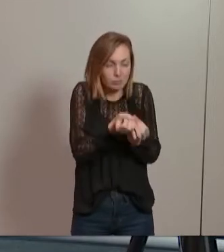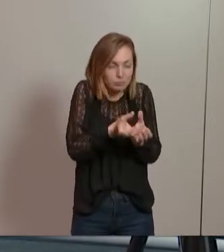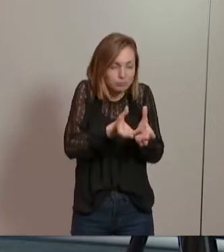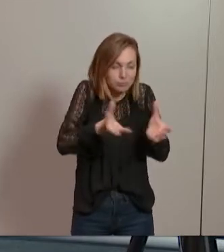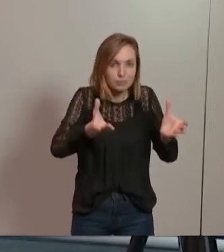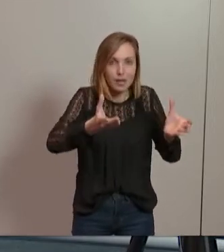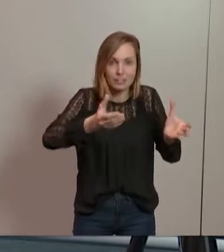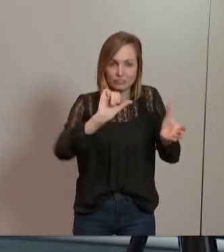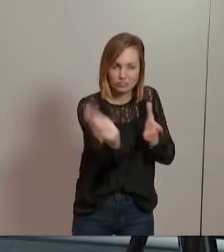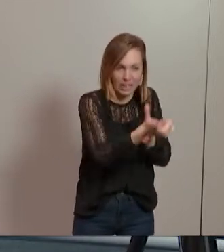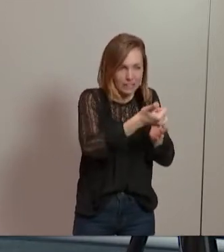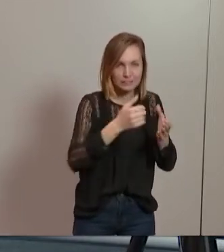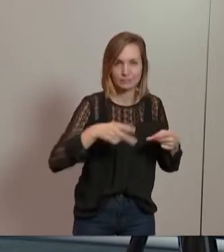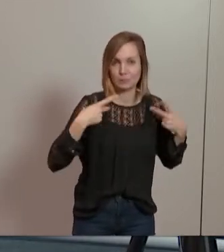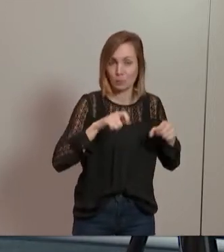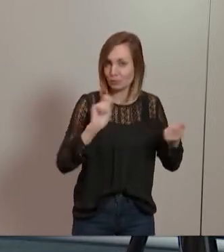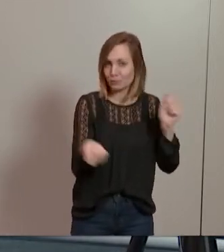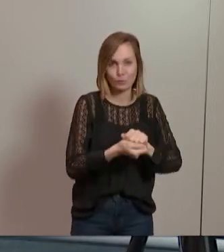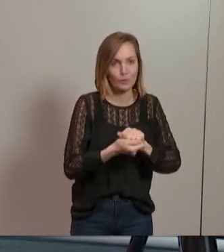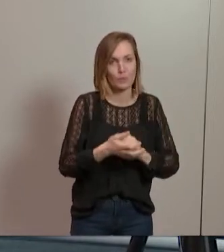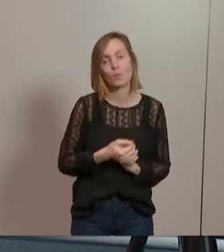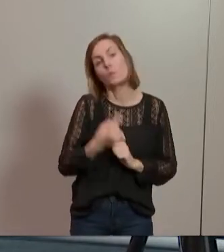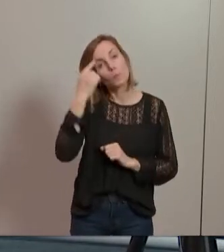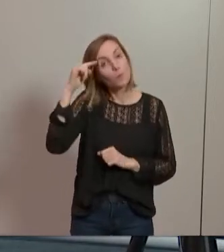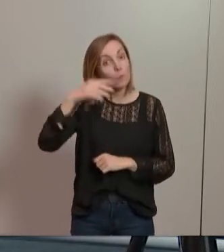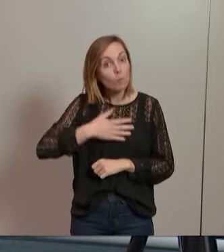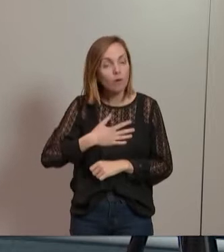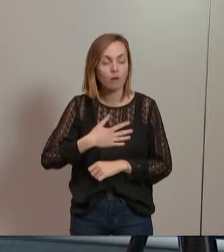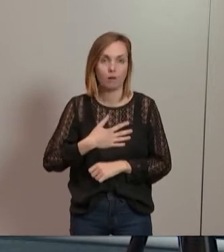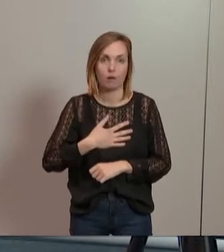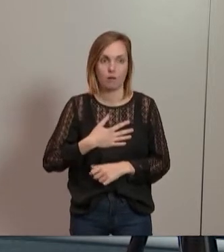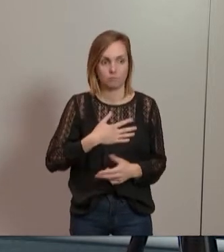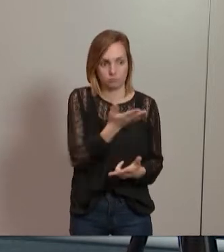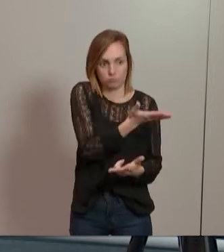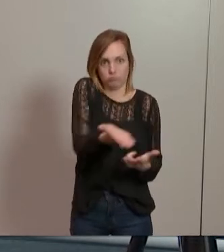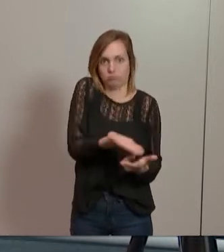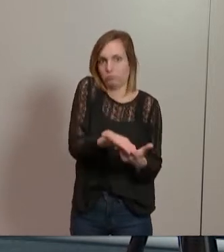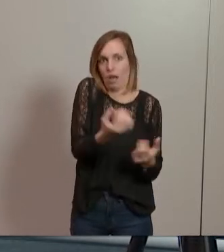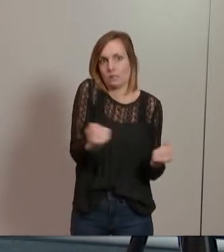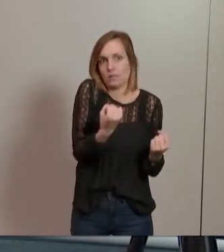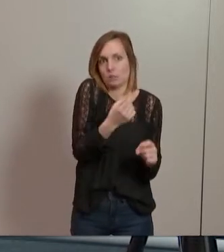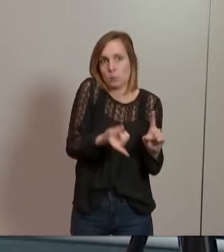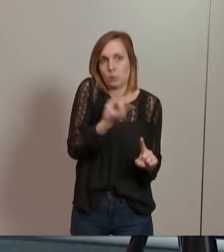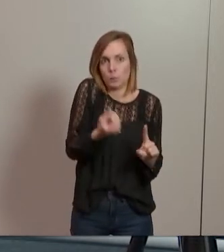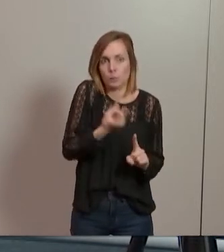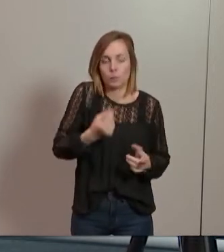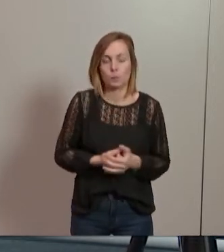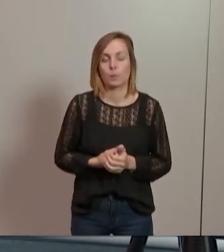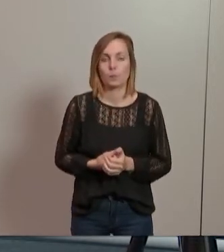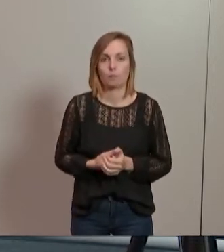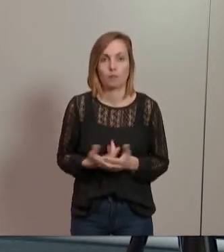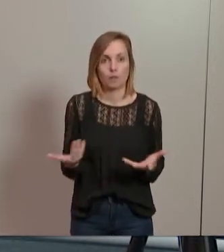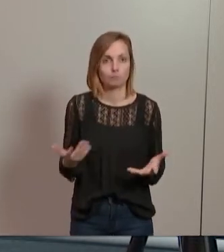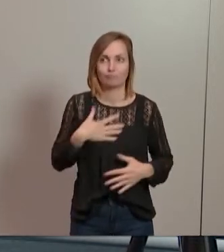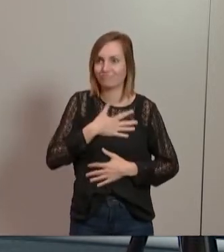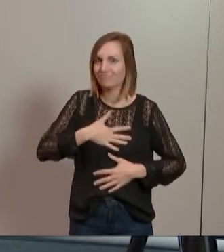la vie de tout le monde. Donc pour moi, c'est effectivement là l'activité essentielle. Et c'est,